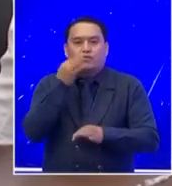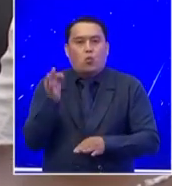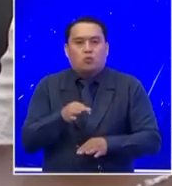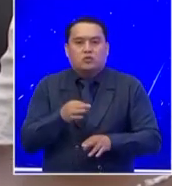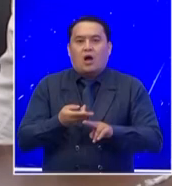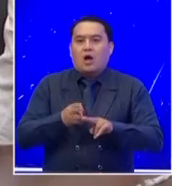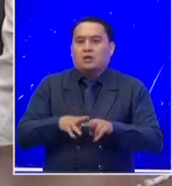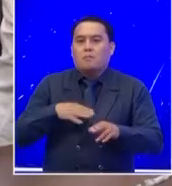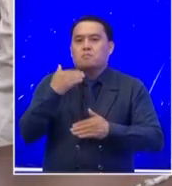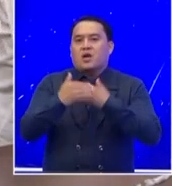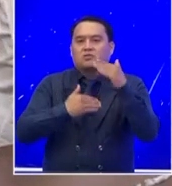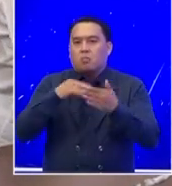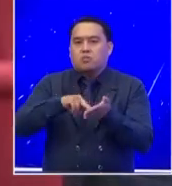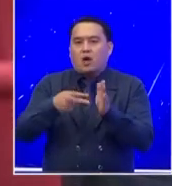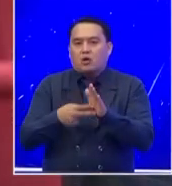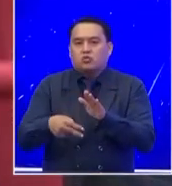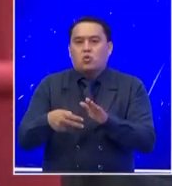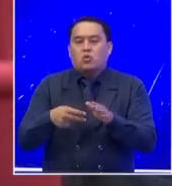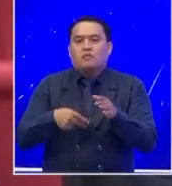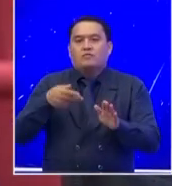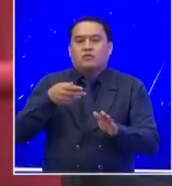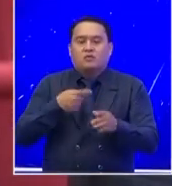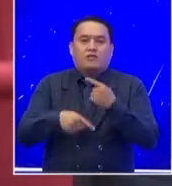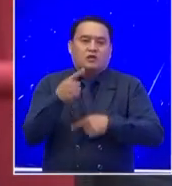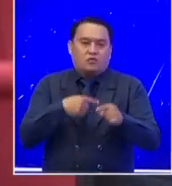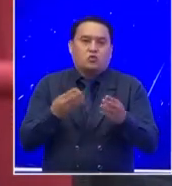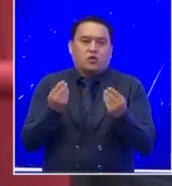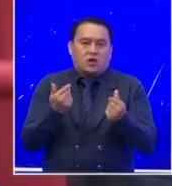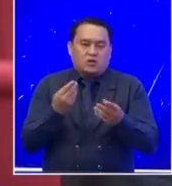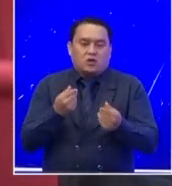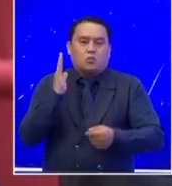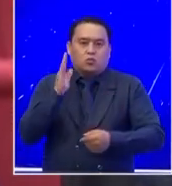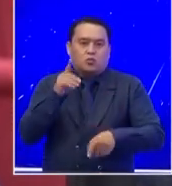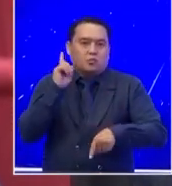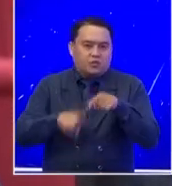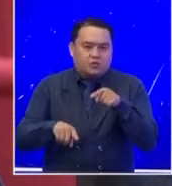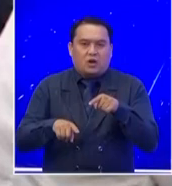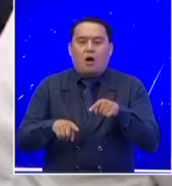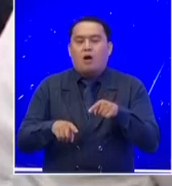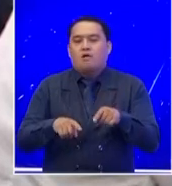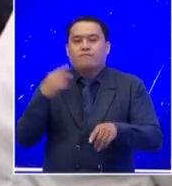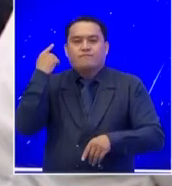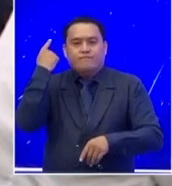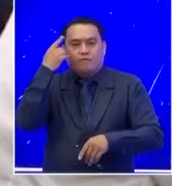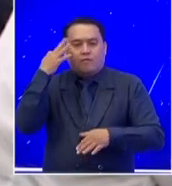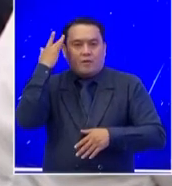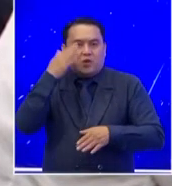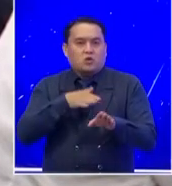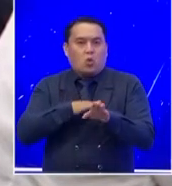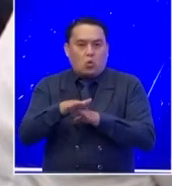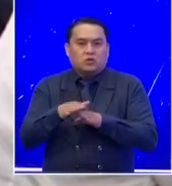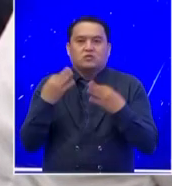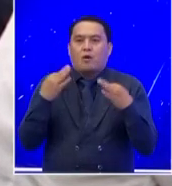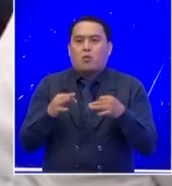качества. Перспективный проект окупит себя сам в ближайшие годы, рассказывает предприниматель. Воплотить идею в жизнь планирует на